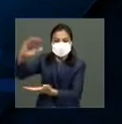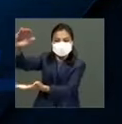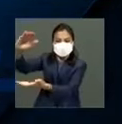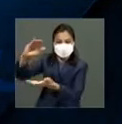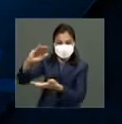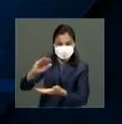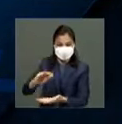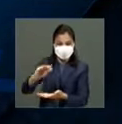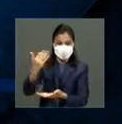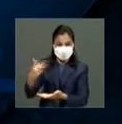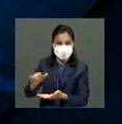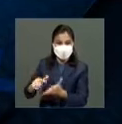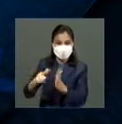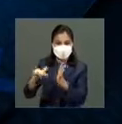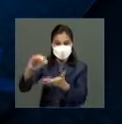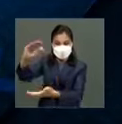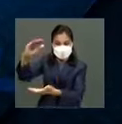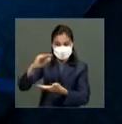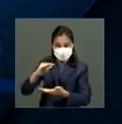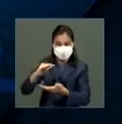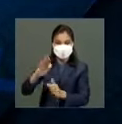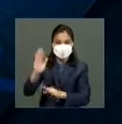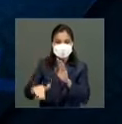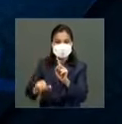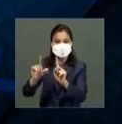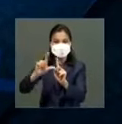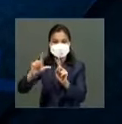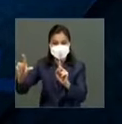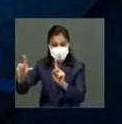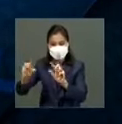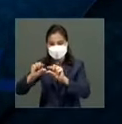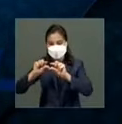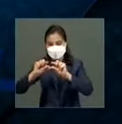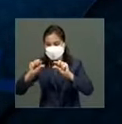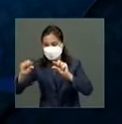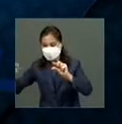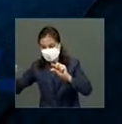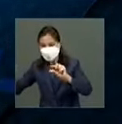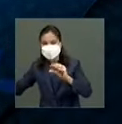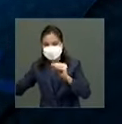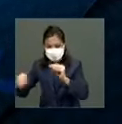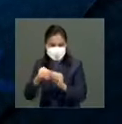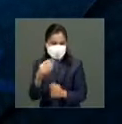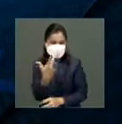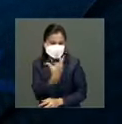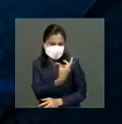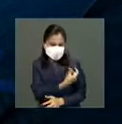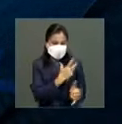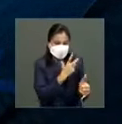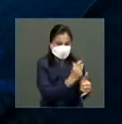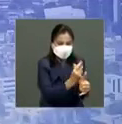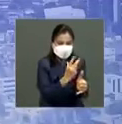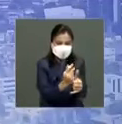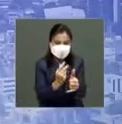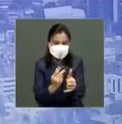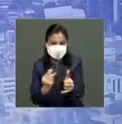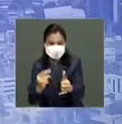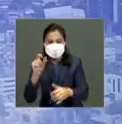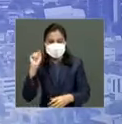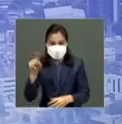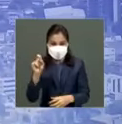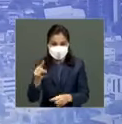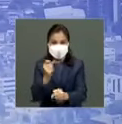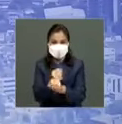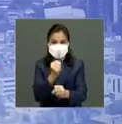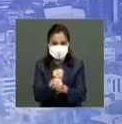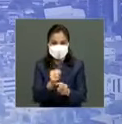ครับก็เป็นอีกหลักเป็นล้านโดสนะครับซึ่งตรงนี้ก็จะมาเติมกับสิ่งที่เรากำลังจะเร่ง